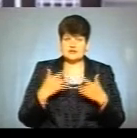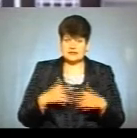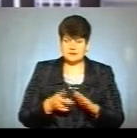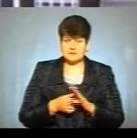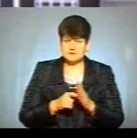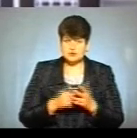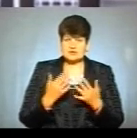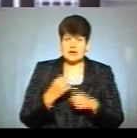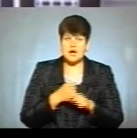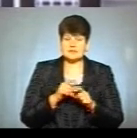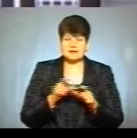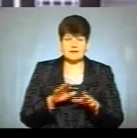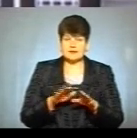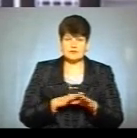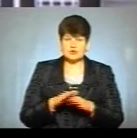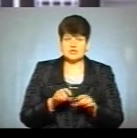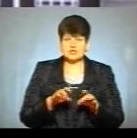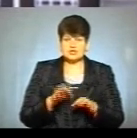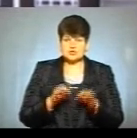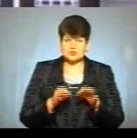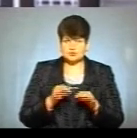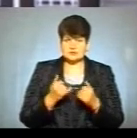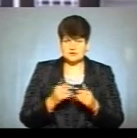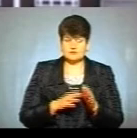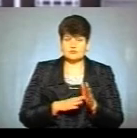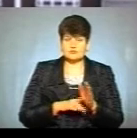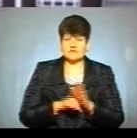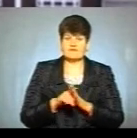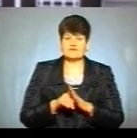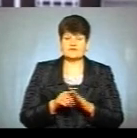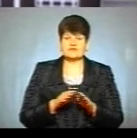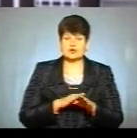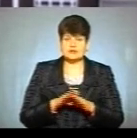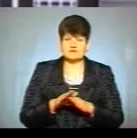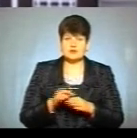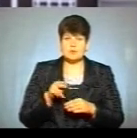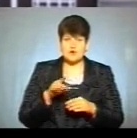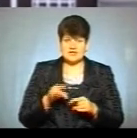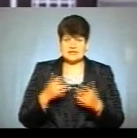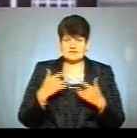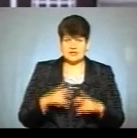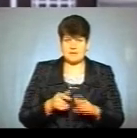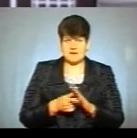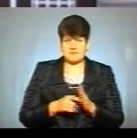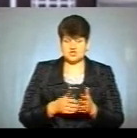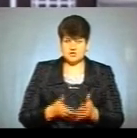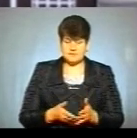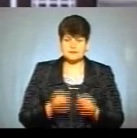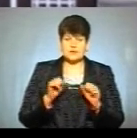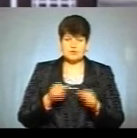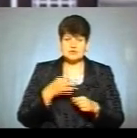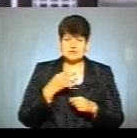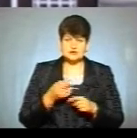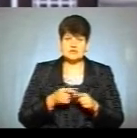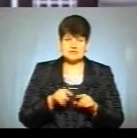аптека не виконує рішення суду, тому відкрите виконавче провадження на звільнення цього приміщення. Можемо сказати, що на